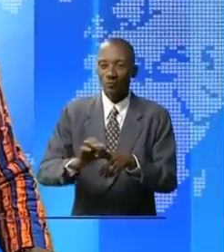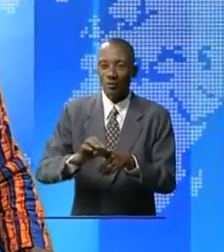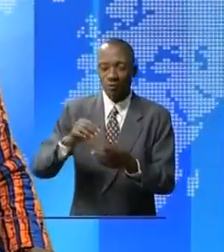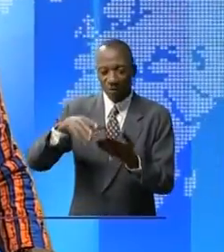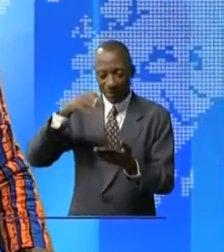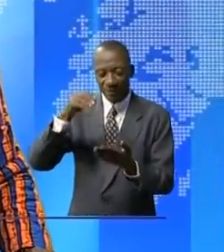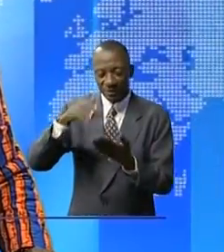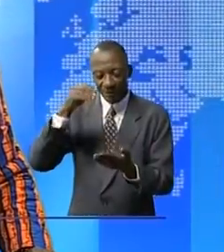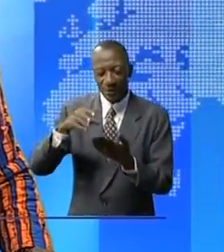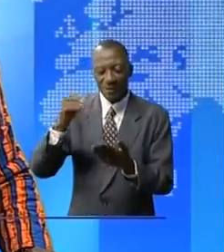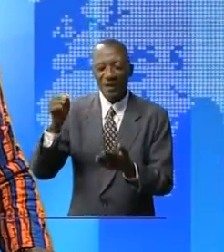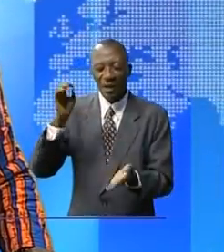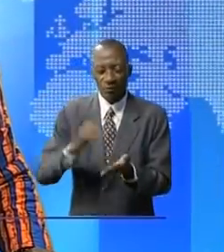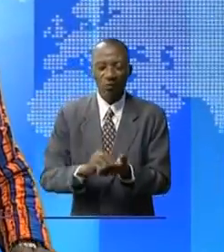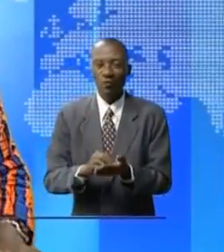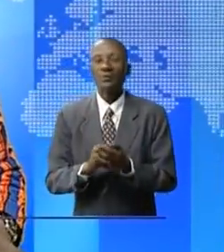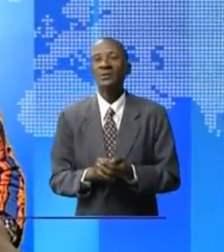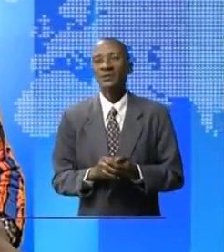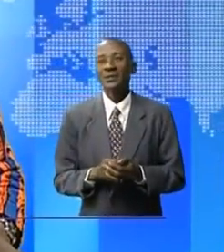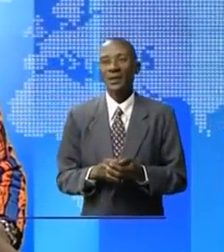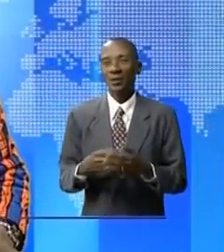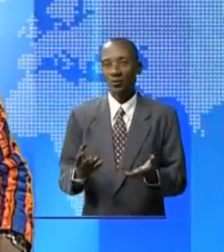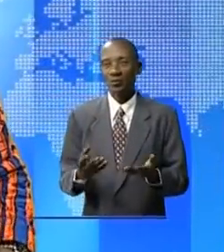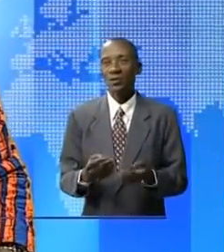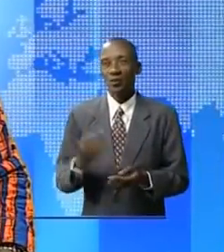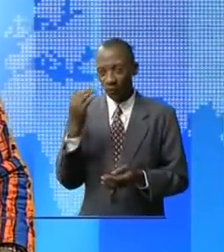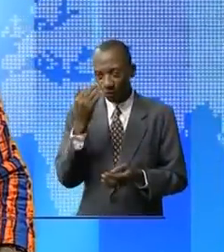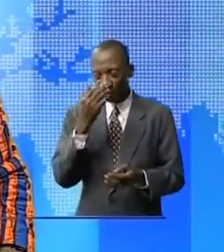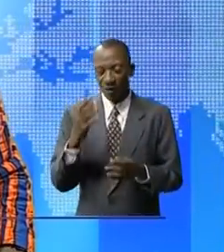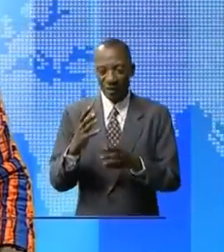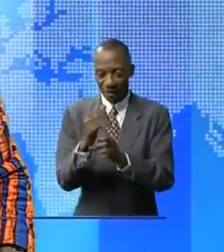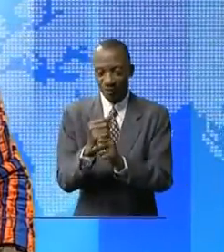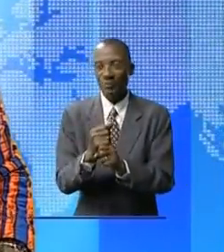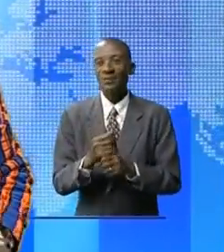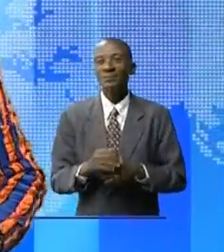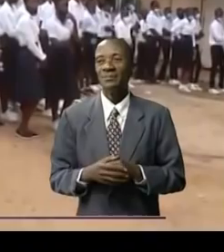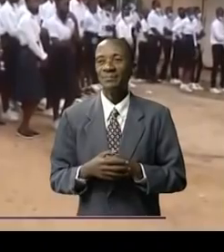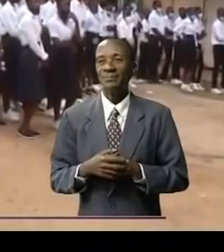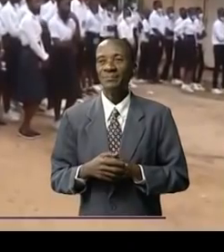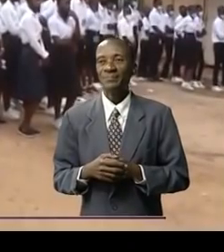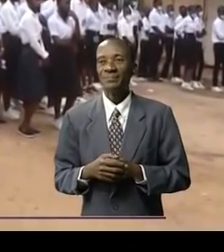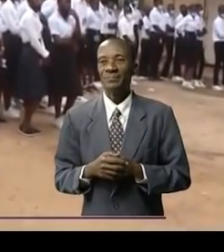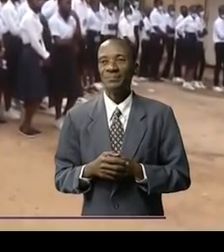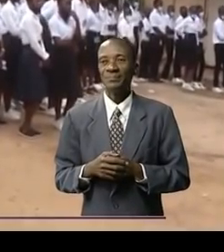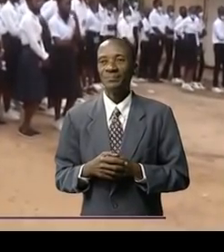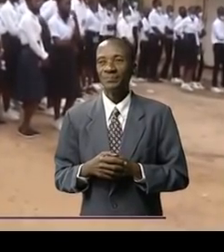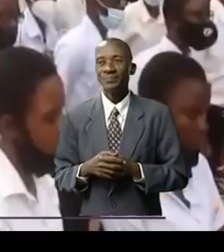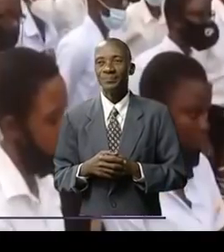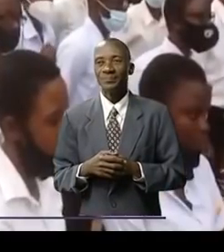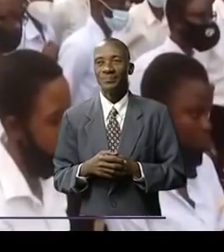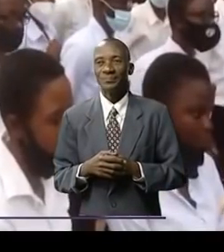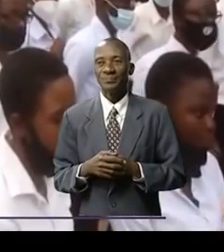solution durable pour répondre à toutes ces revendications. Chantal Okoloba pour le reportage. C'est devenu une tradition